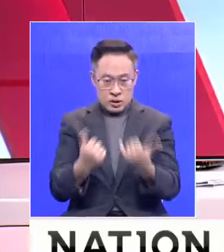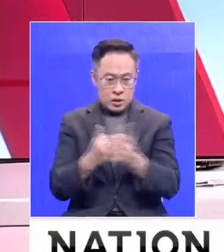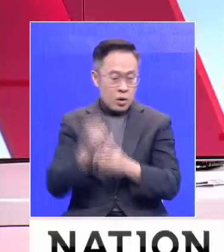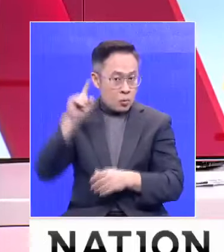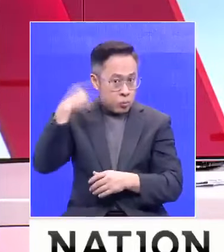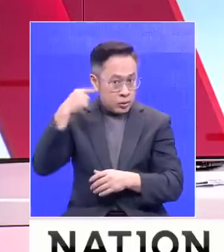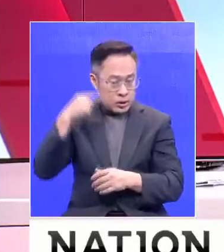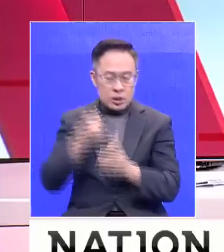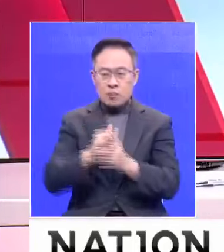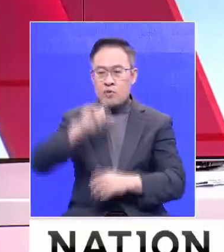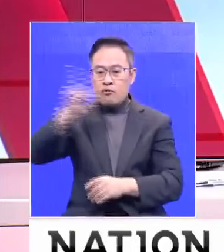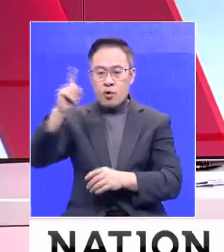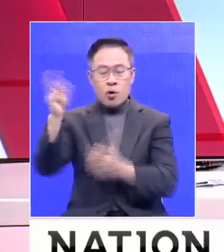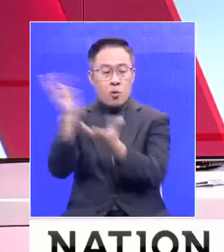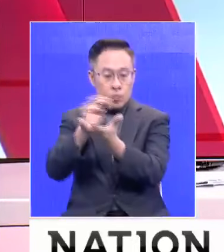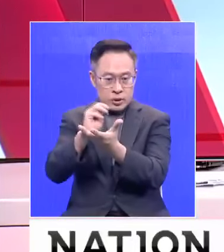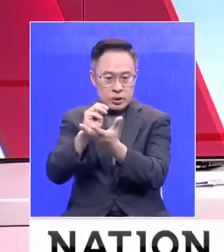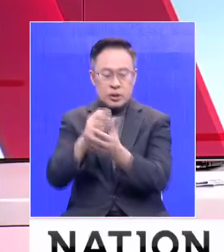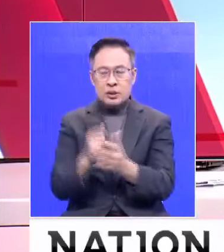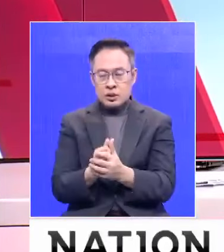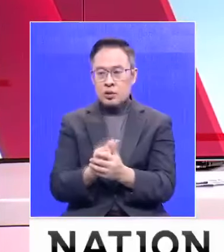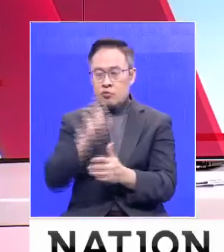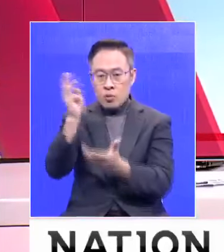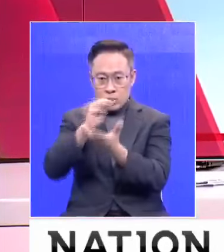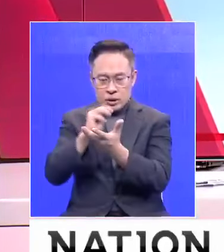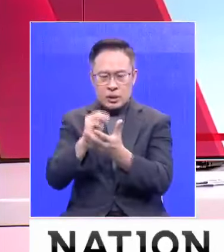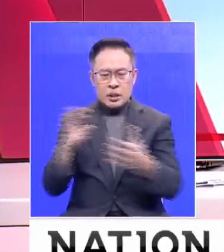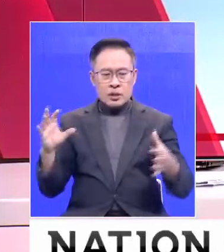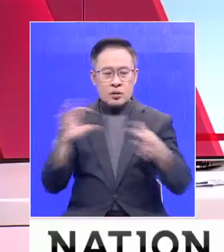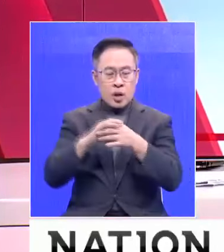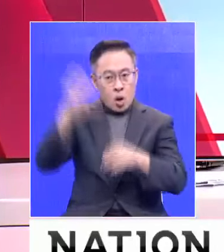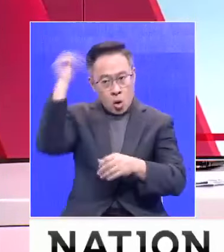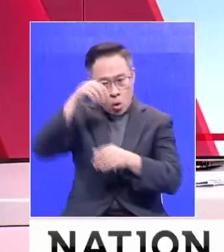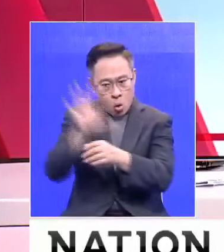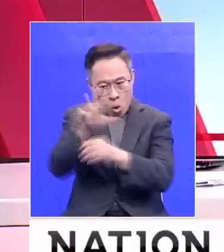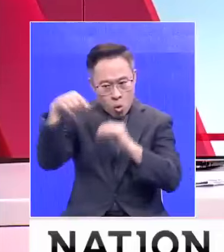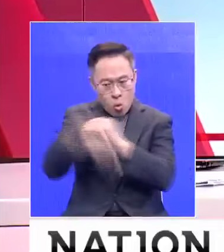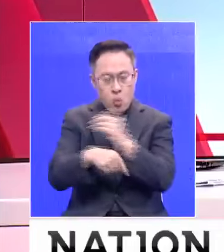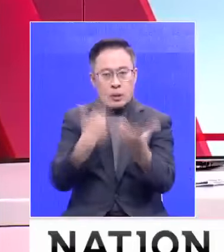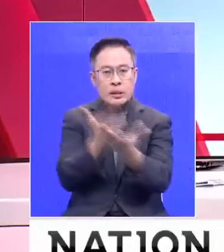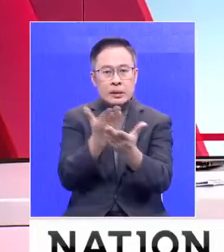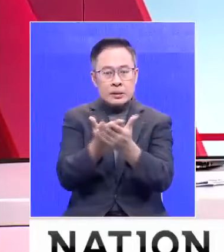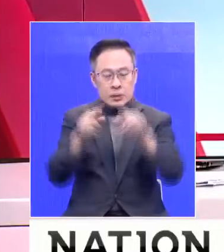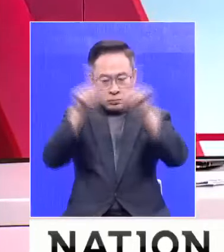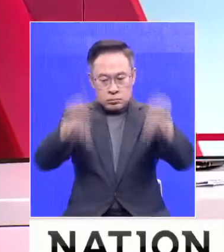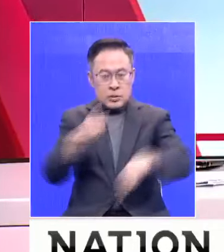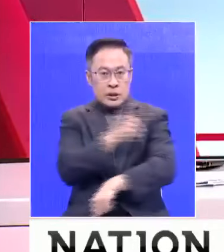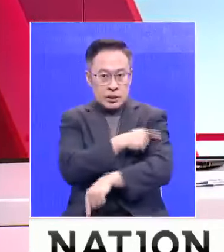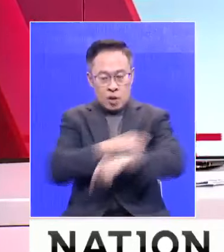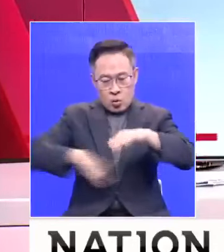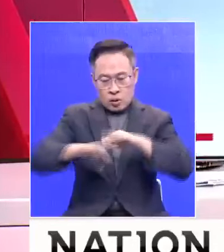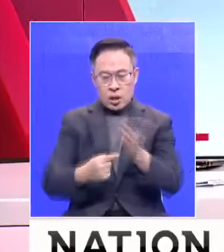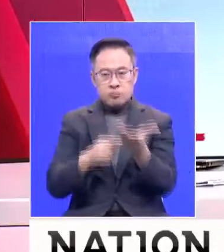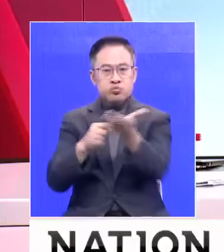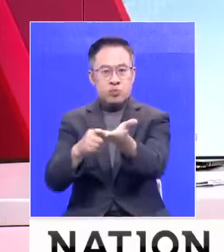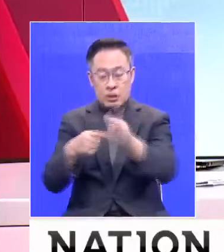ไปร้องมูลนิธิรณรงค์เพื่อที่จะเอาผิดในเรื่องของประเด็นหลอกเรื่องวุฒิการศึกษาด้วยนะคะแล้วก็มีการยื่นหลักฐานต่